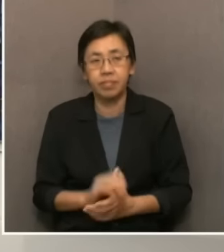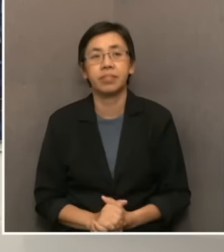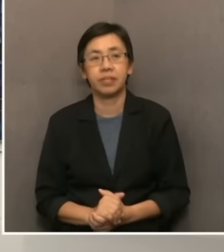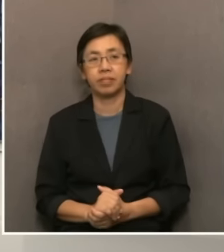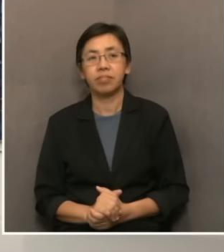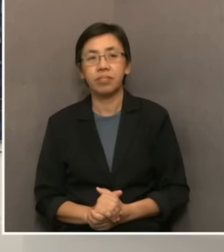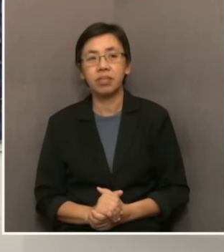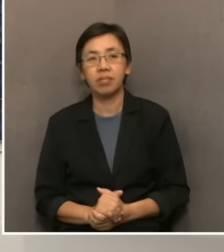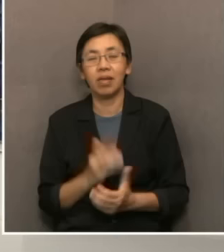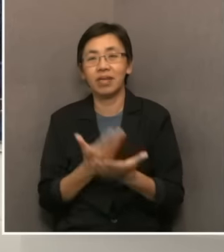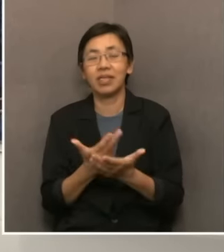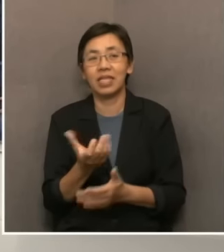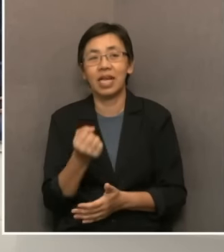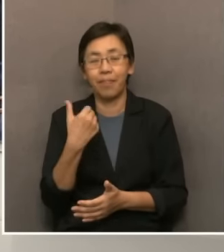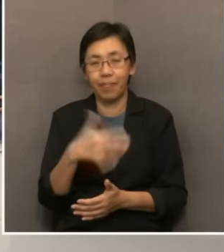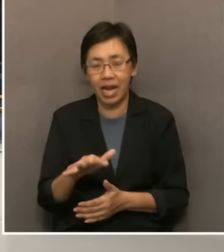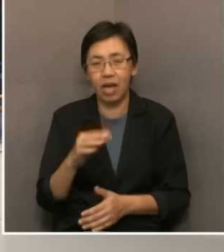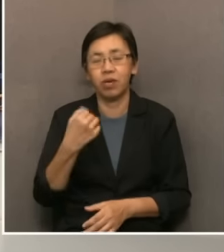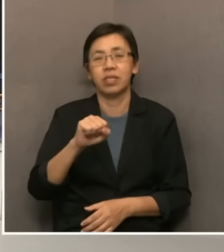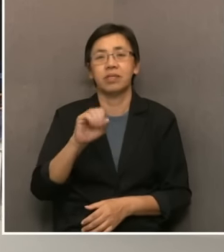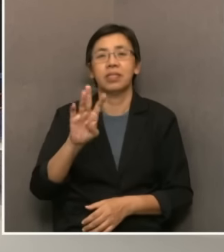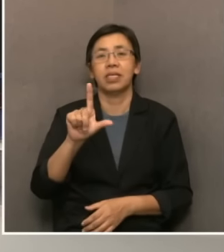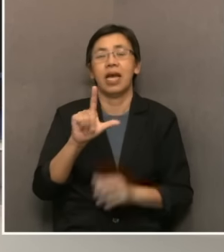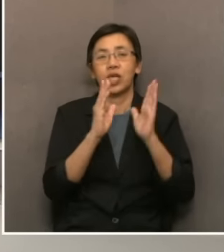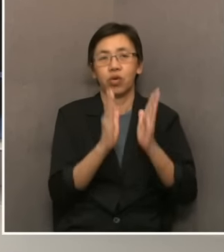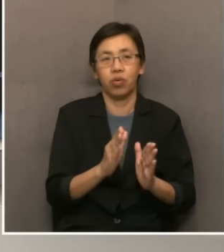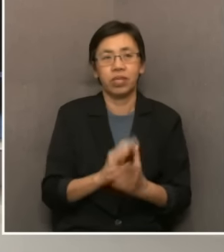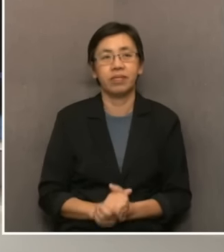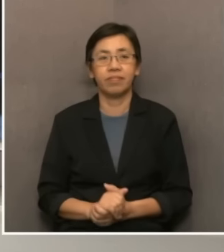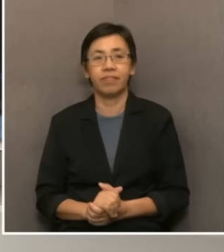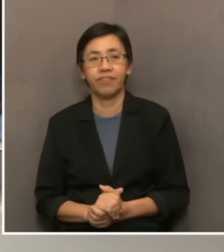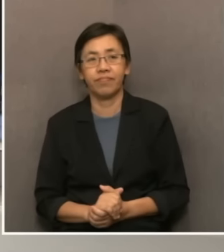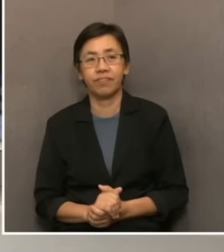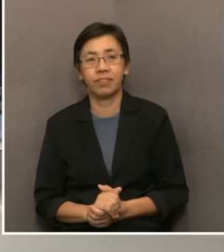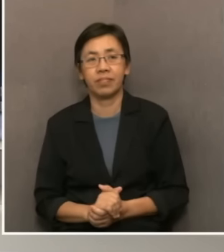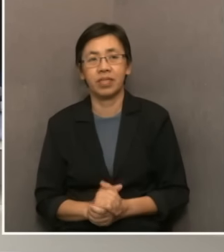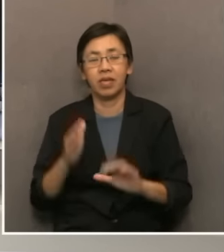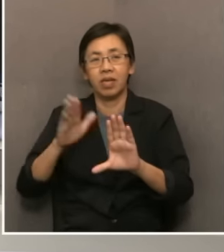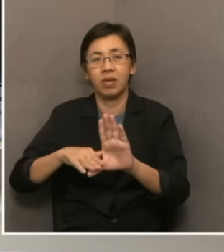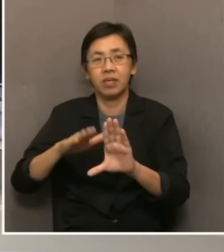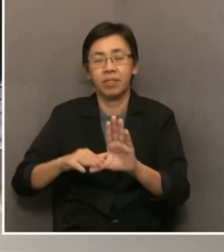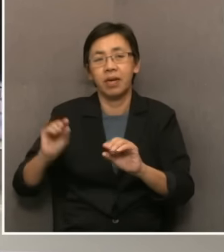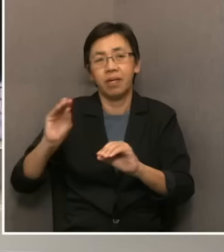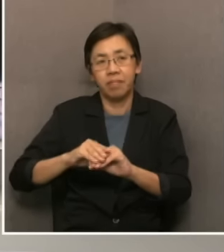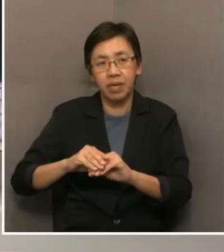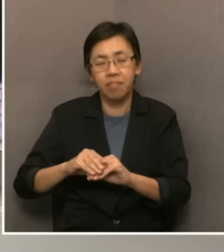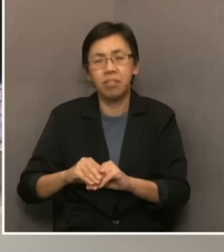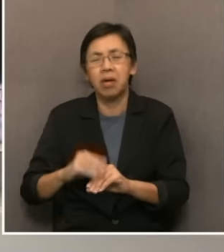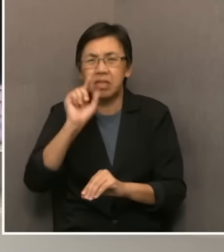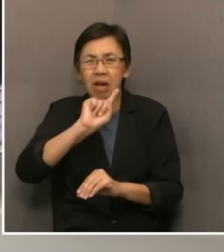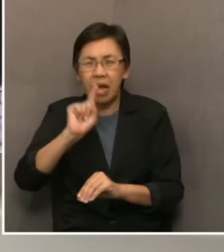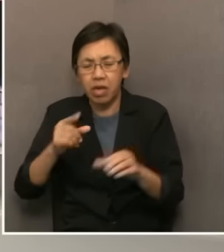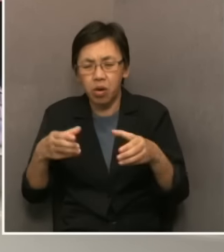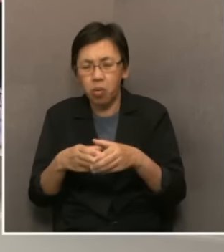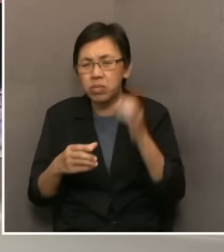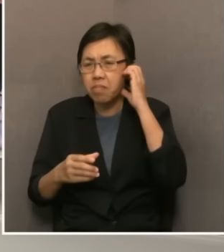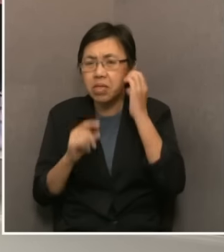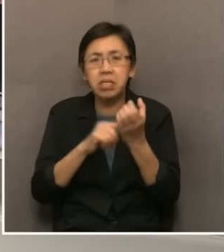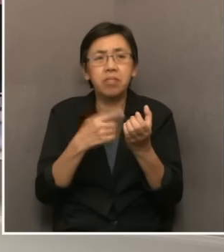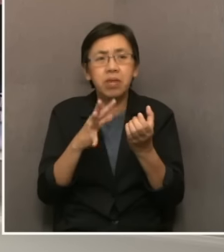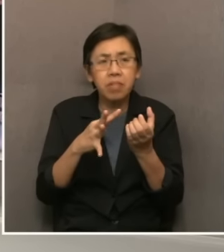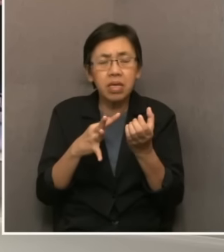ผู้ได้รับเงินในเฟสแรกไปแล้ว14ล้านคนค่ะแล้วก็มีผู้ที่ลงทะเบียนเพิ่มเติมกับกลุ่มที่ไม่มีมือถือหรือว่าไ